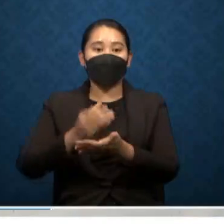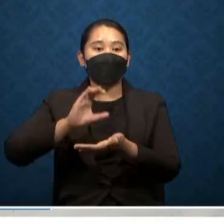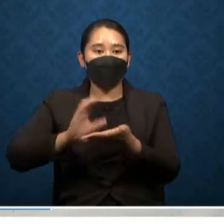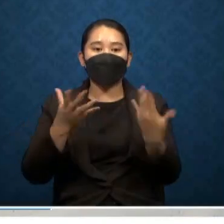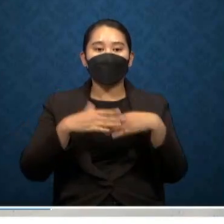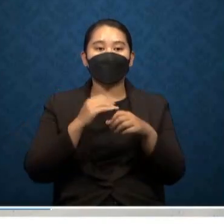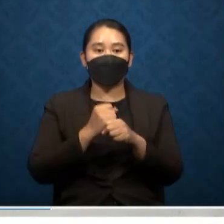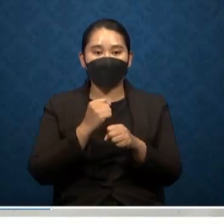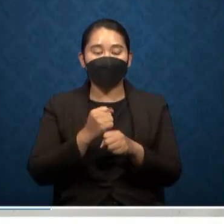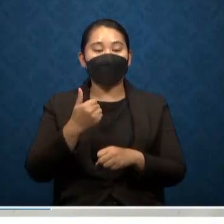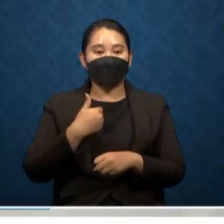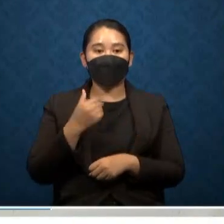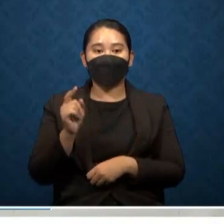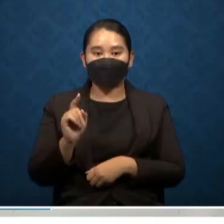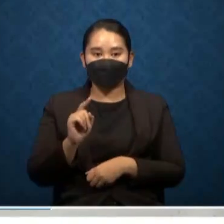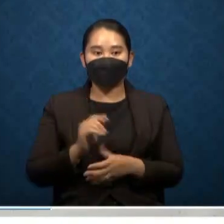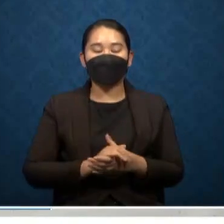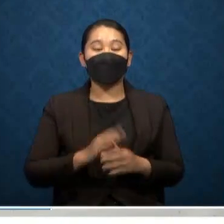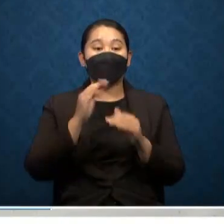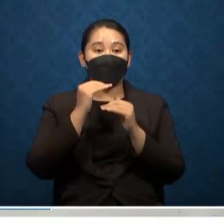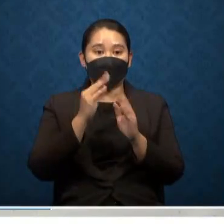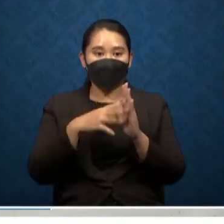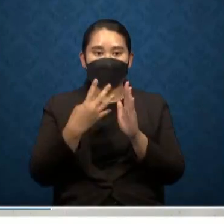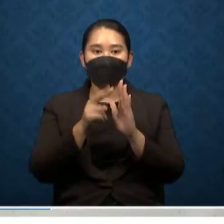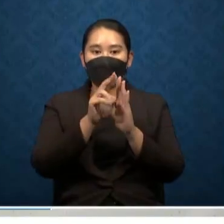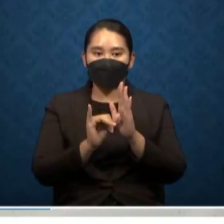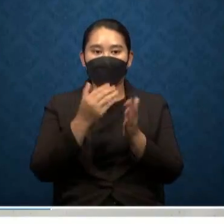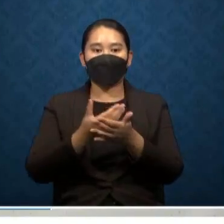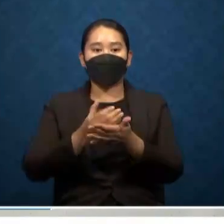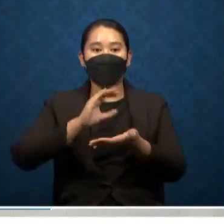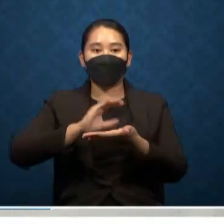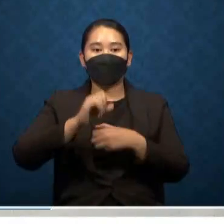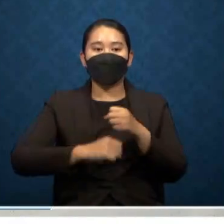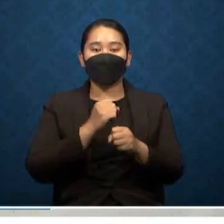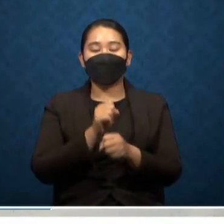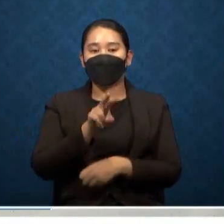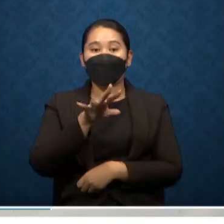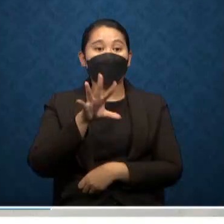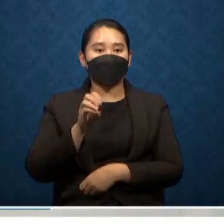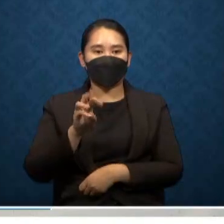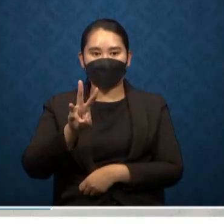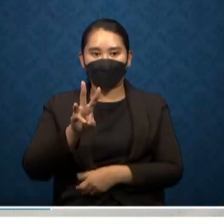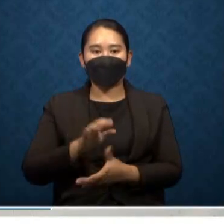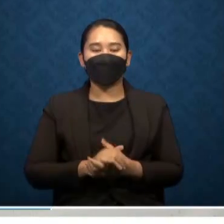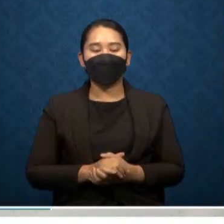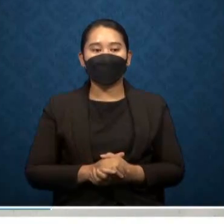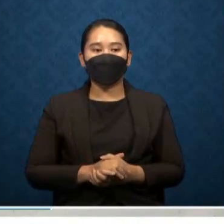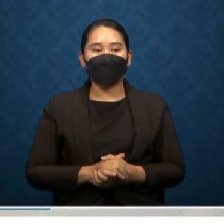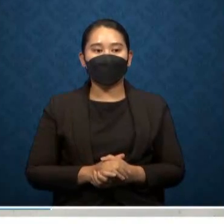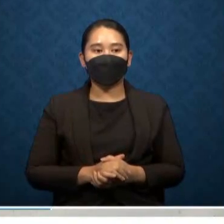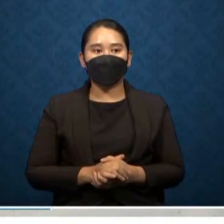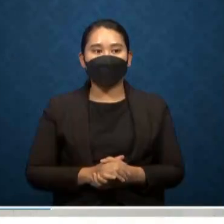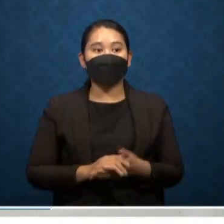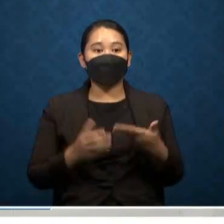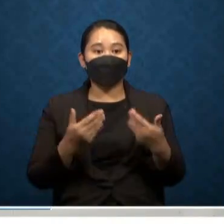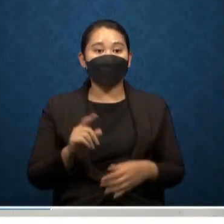กันในเรื่องของการกำหนดนโยบายงบประมาณประจำปี2566ซึ่งเราก็ยังอยู่ในช่